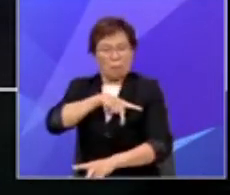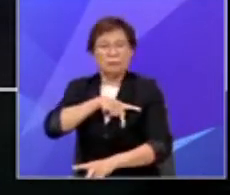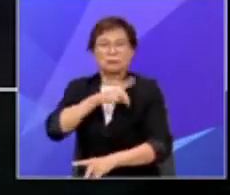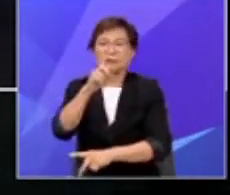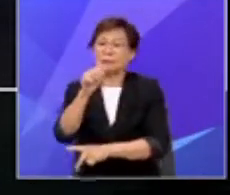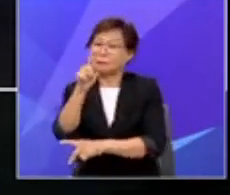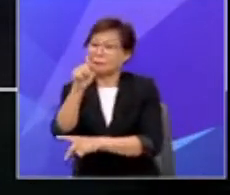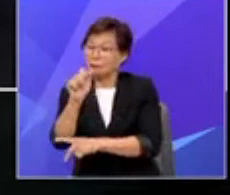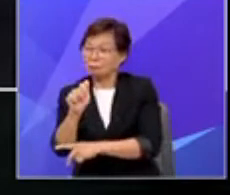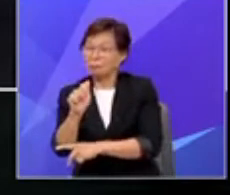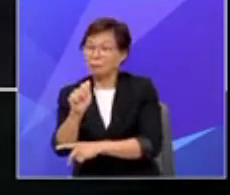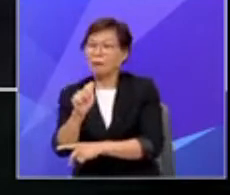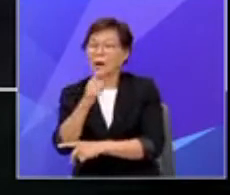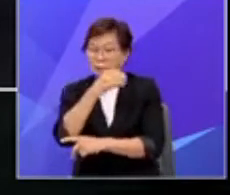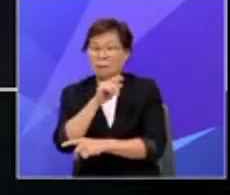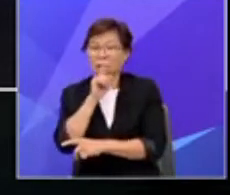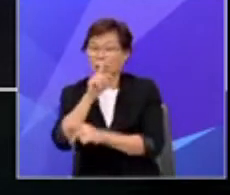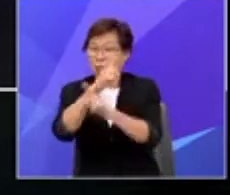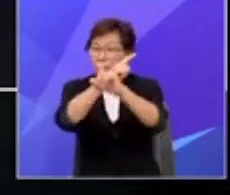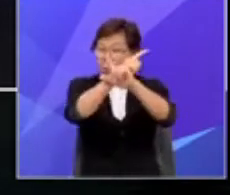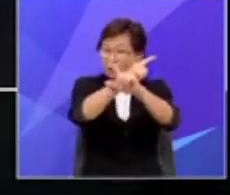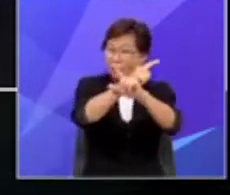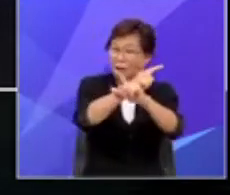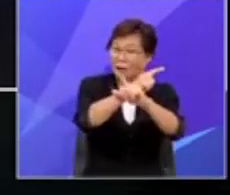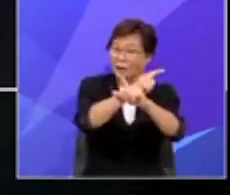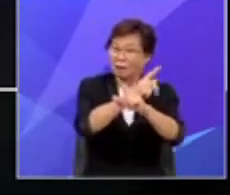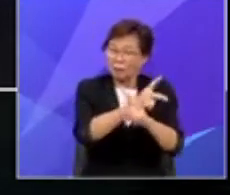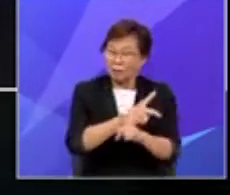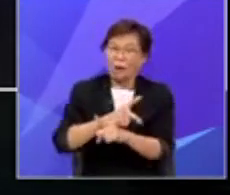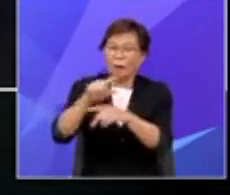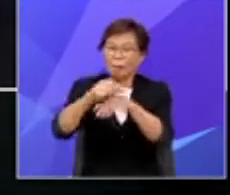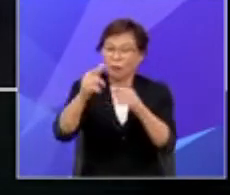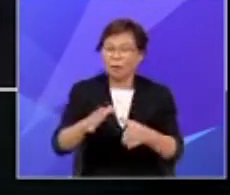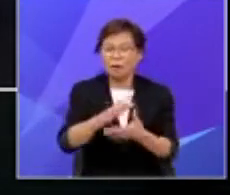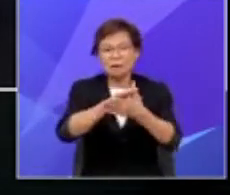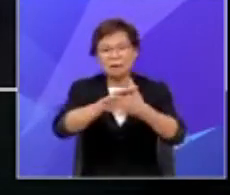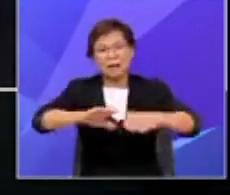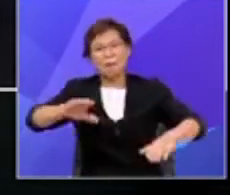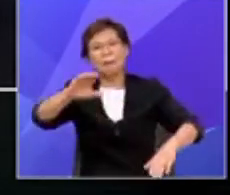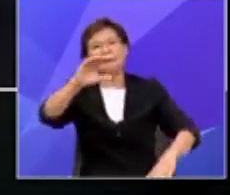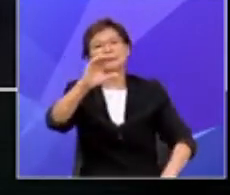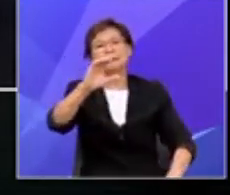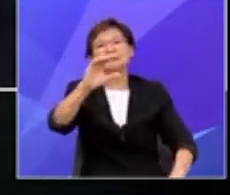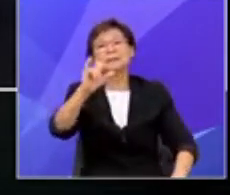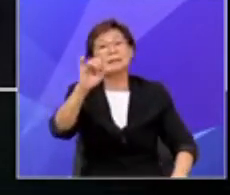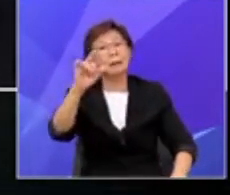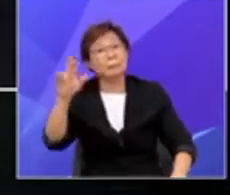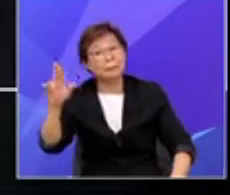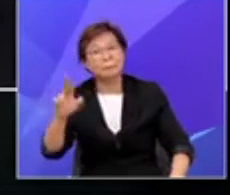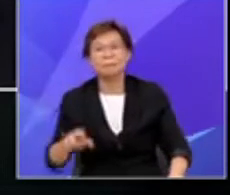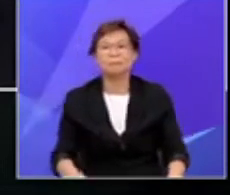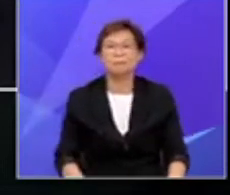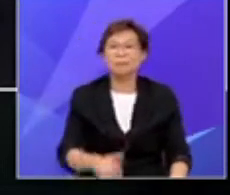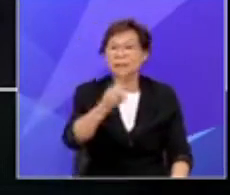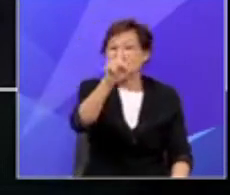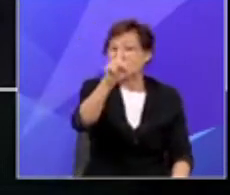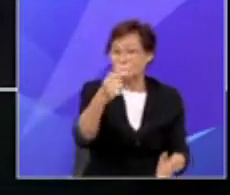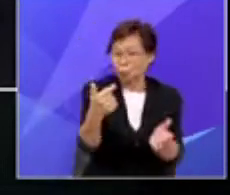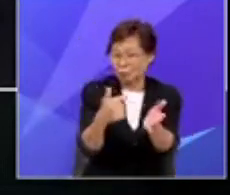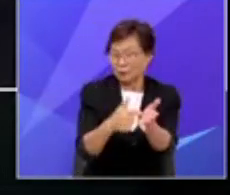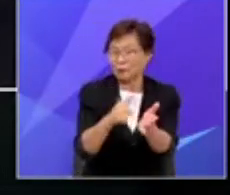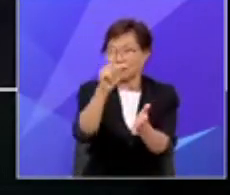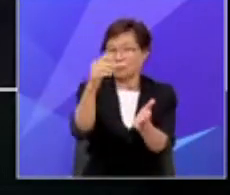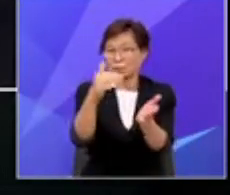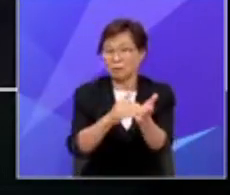data memastikan perlindungan pengguna dan keselamatan sible ada satu lagi atau telah pun disentuh